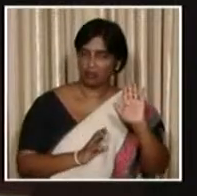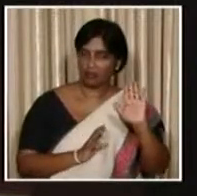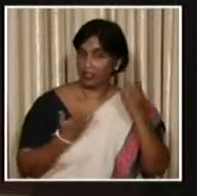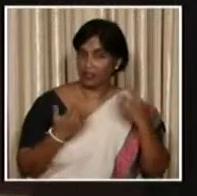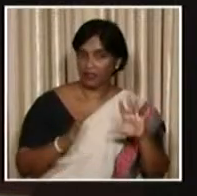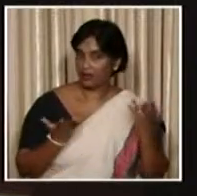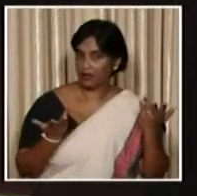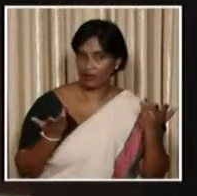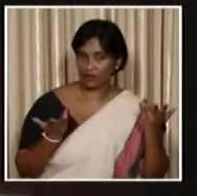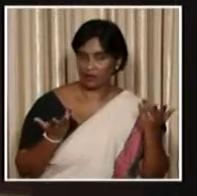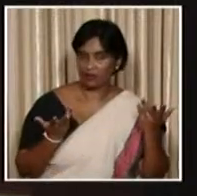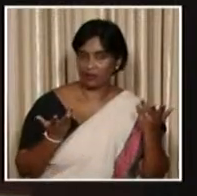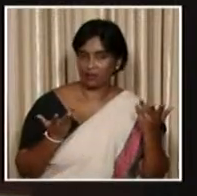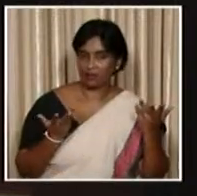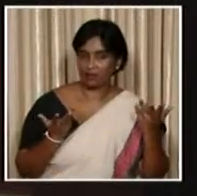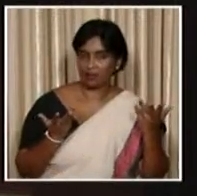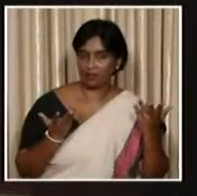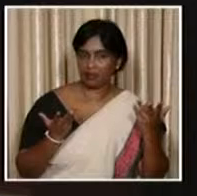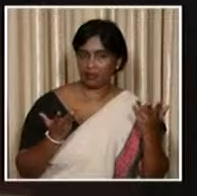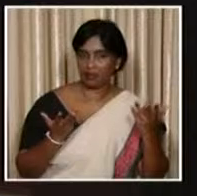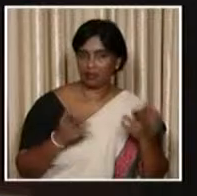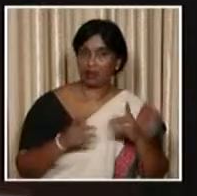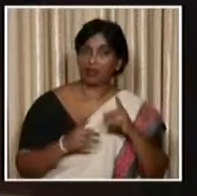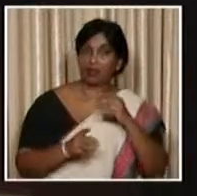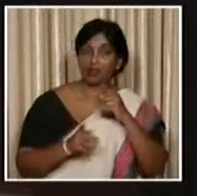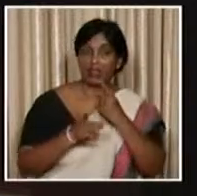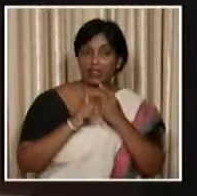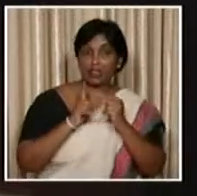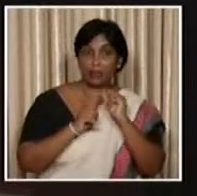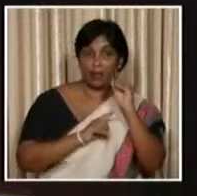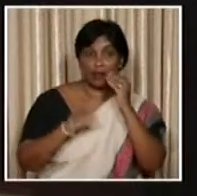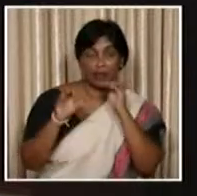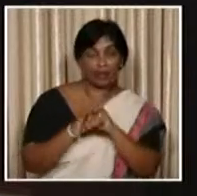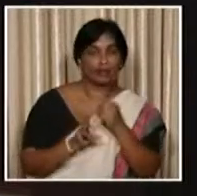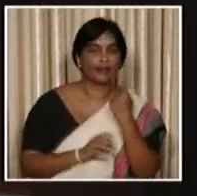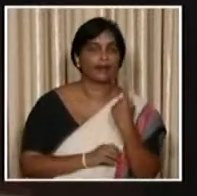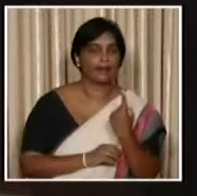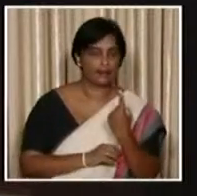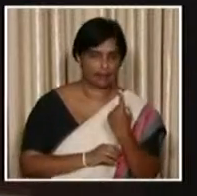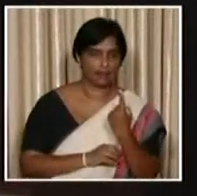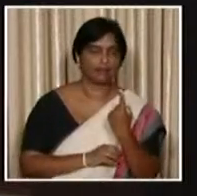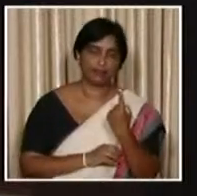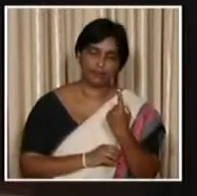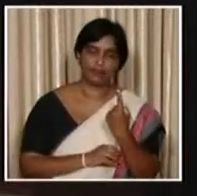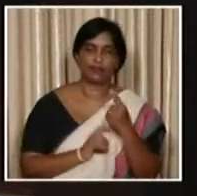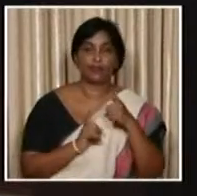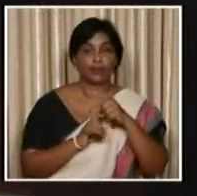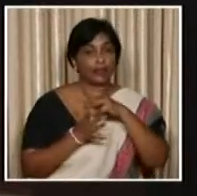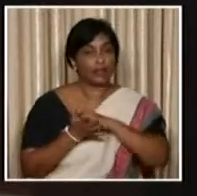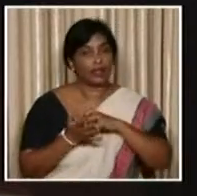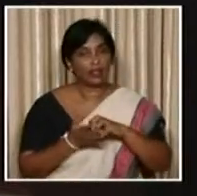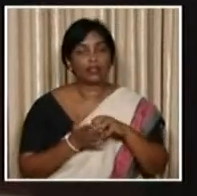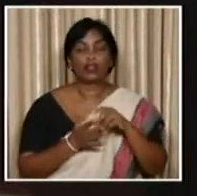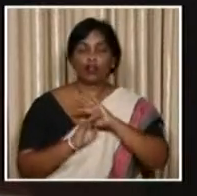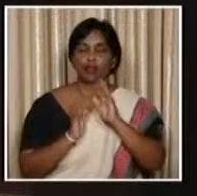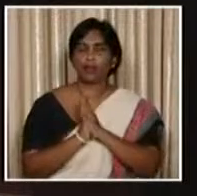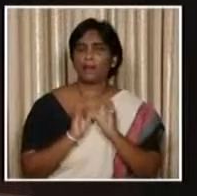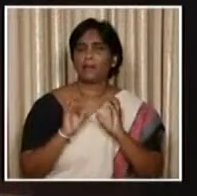නෑ. ප්‍රොපෝෂනල් රෙප්‍රසන්ටේෂන් එක 91යි. හරි. දිස්ත්‍රික් මට්ටමේ ඡන්දෙන්